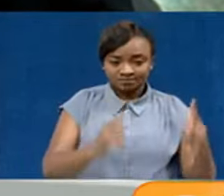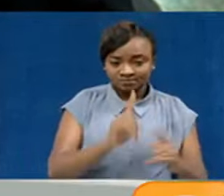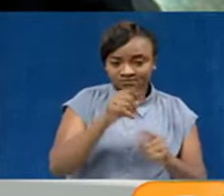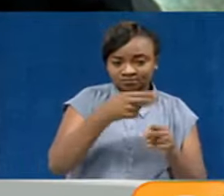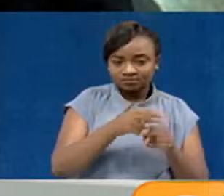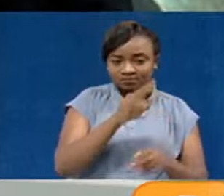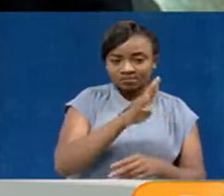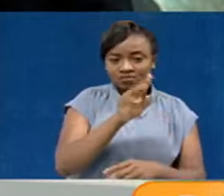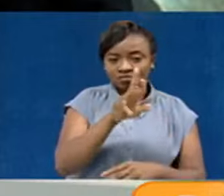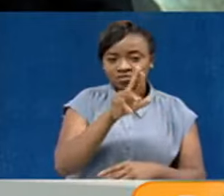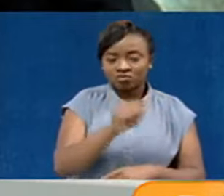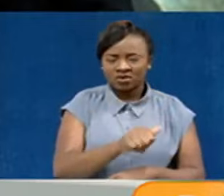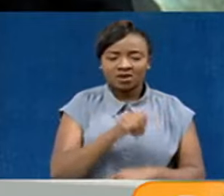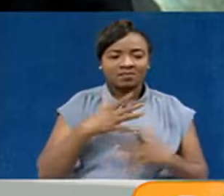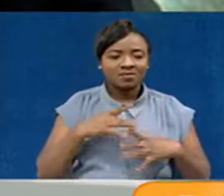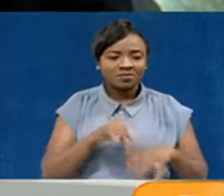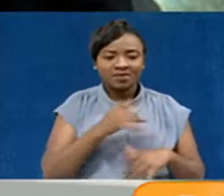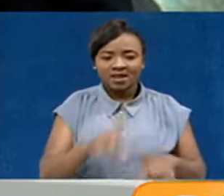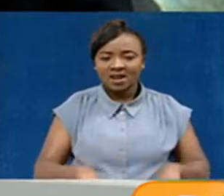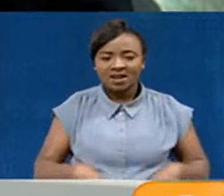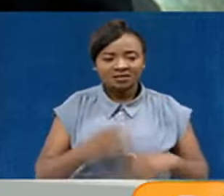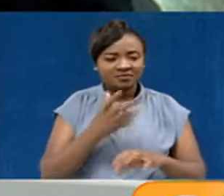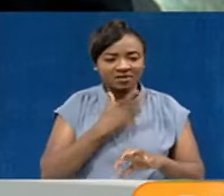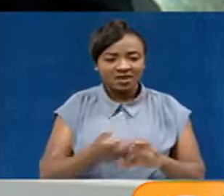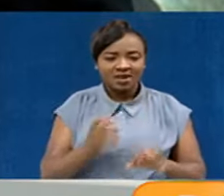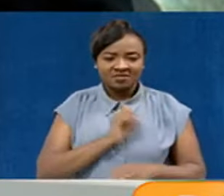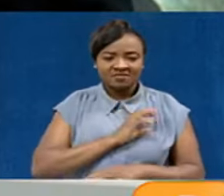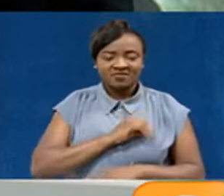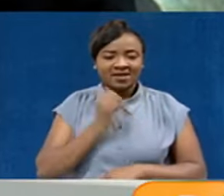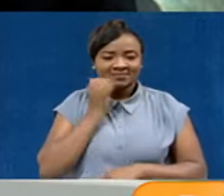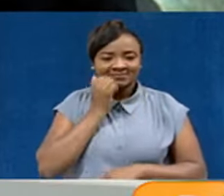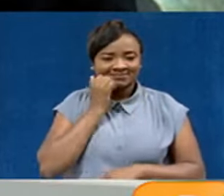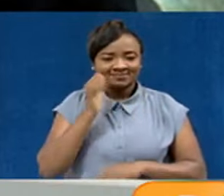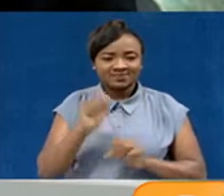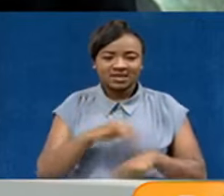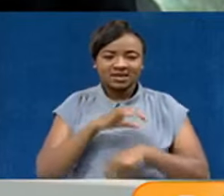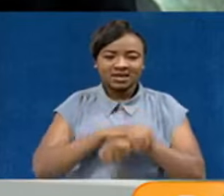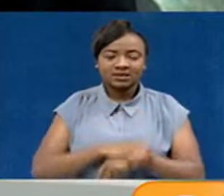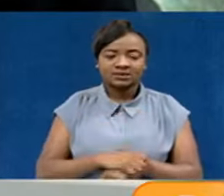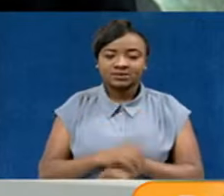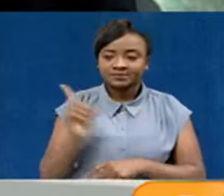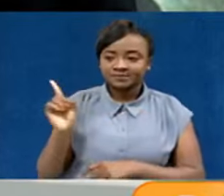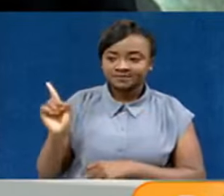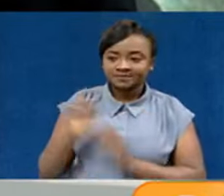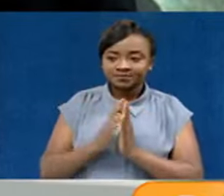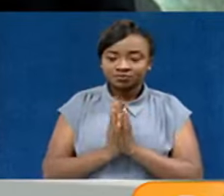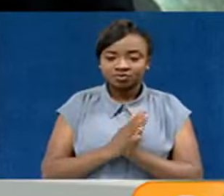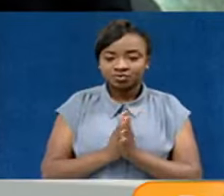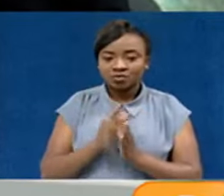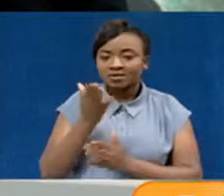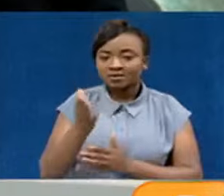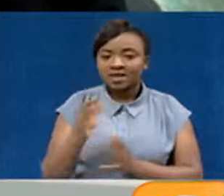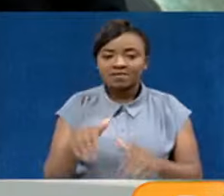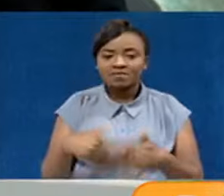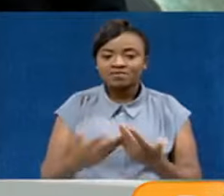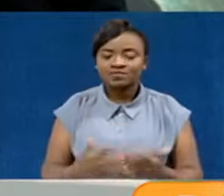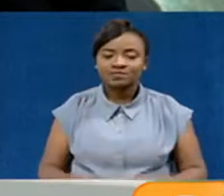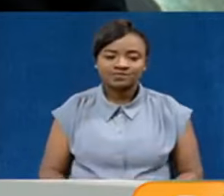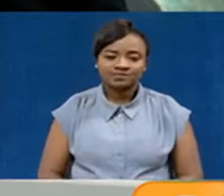wanaishi kwa hali ngumu na sasa wanahofia kuambukizwa magonjwa. Na Marian Nyambura amerejea kutoka Tana River na hii hapa taarifa